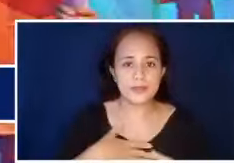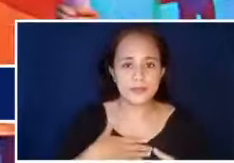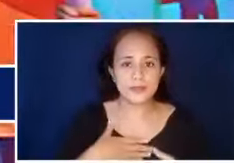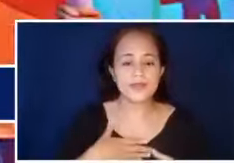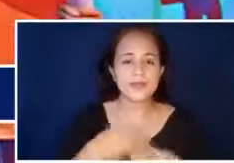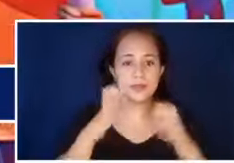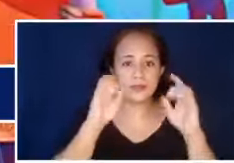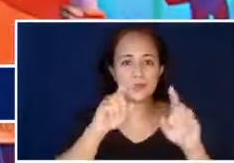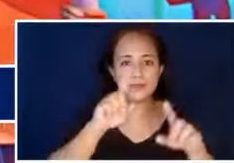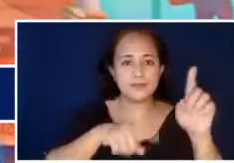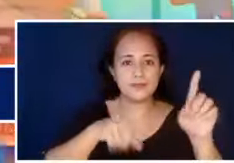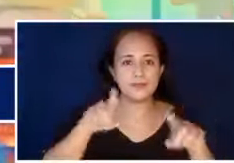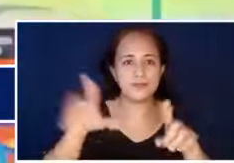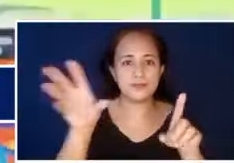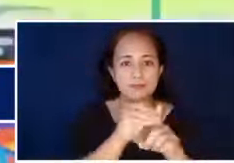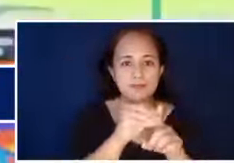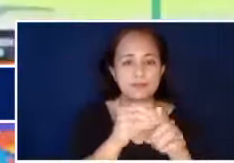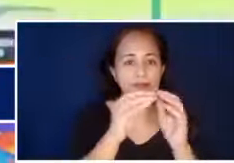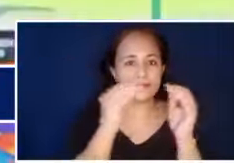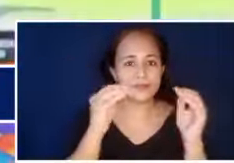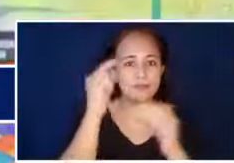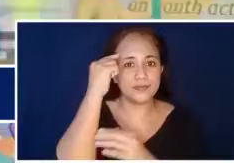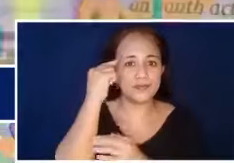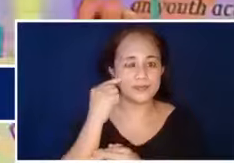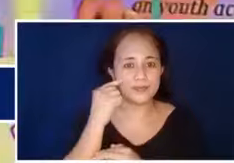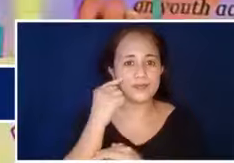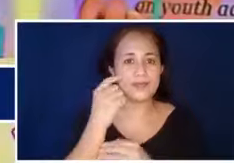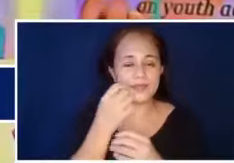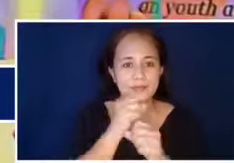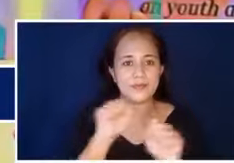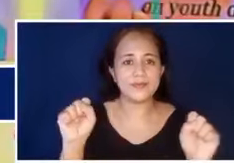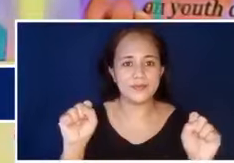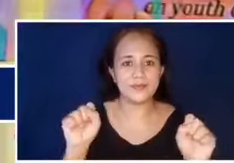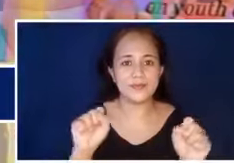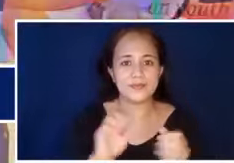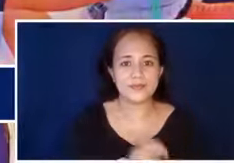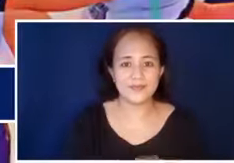multikultural patas sa anumang kasarian at mapagpalaya.